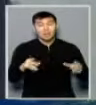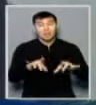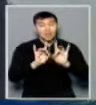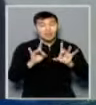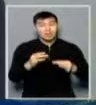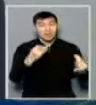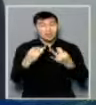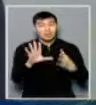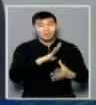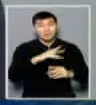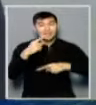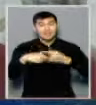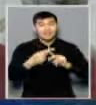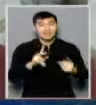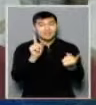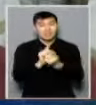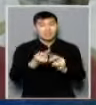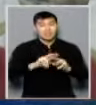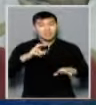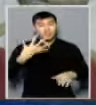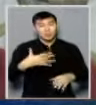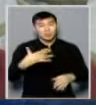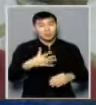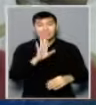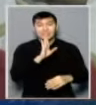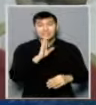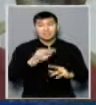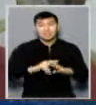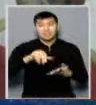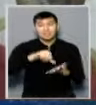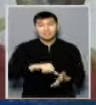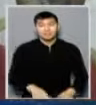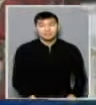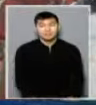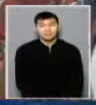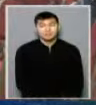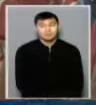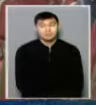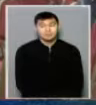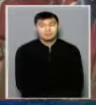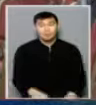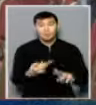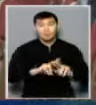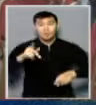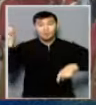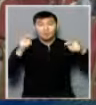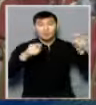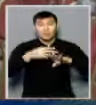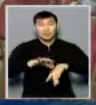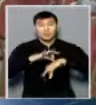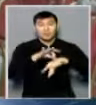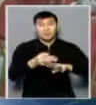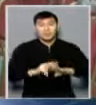баяндамасы талқыланды. Келелі кездесуге 50-ге жуық қыз келіншек қатысты. Бұл форумның мақсаты